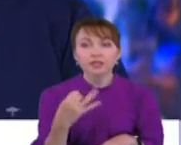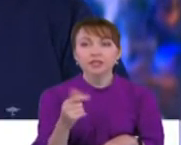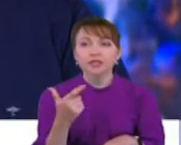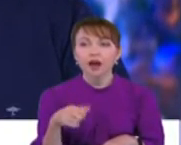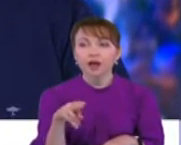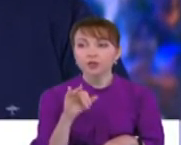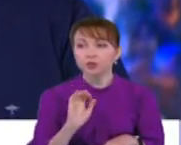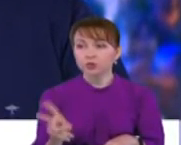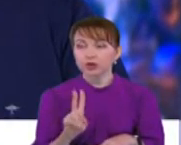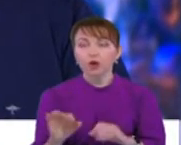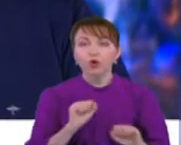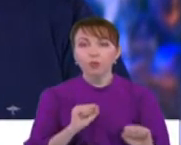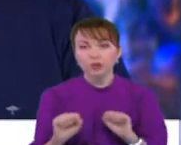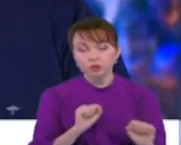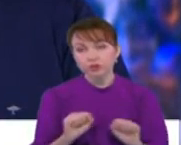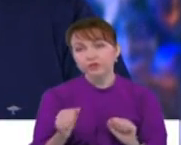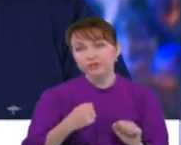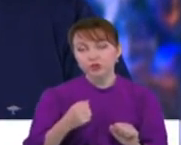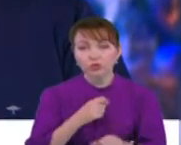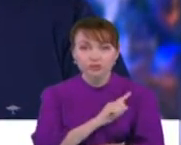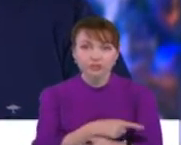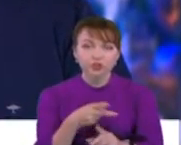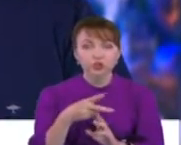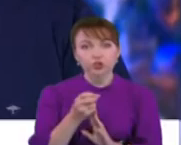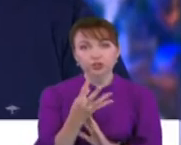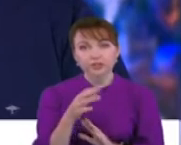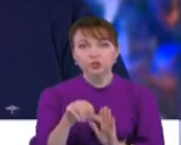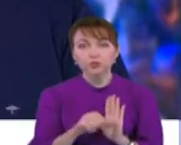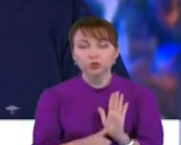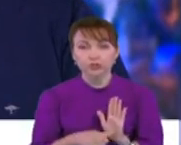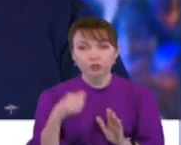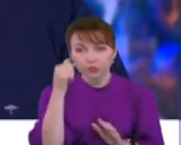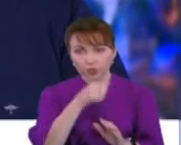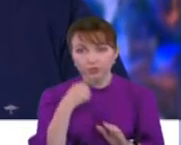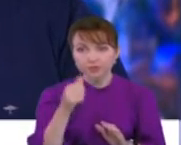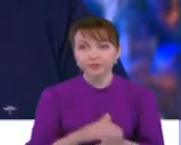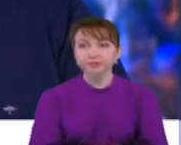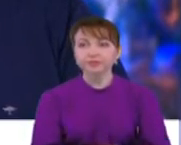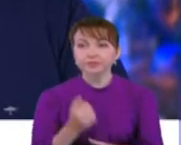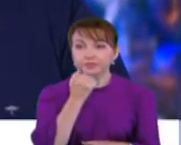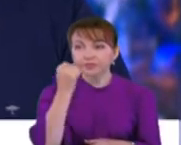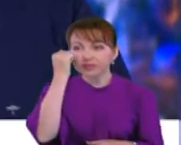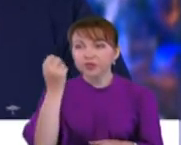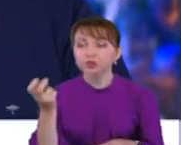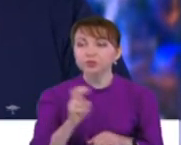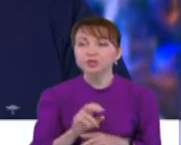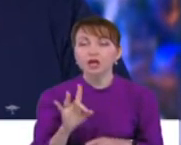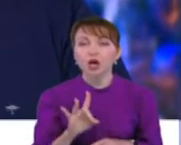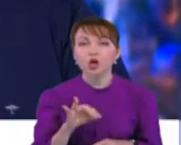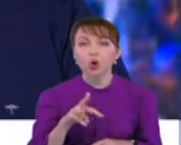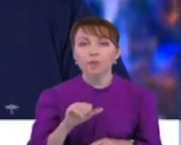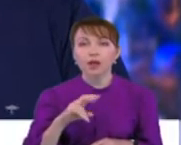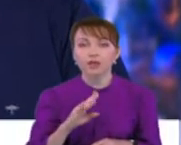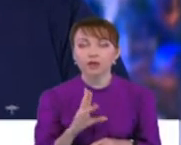командувач військово-морськими силами України в 2014-2016 році. Пане Сергію, добрий вечір. Добрий вечір. Дякую, що прийшли. Дякую. Ігор Романенко,